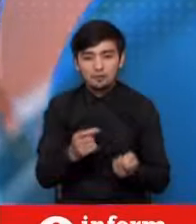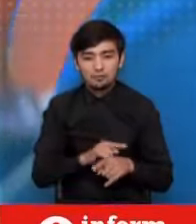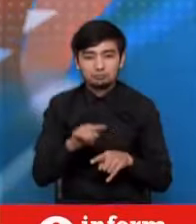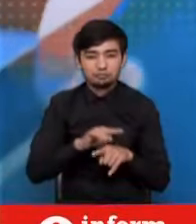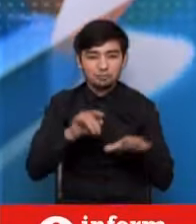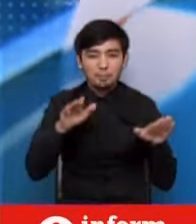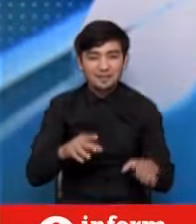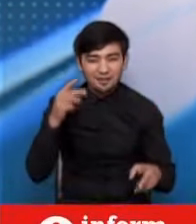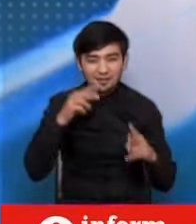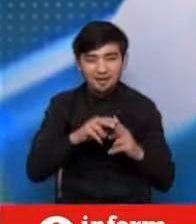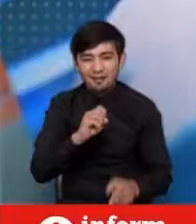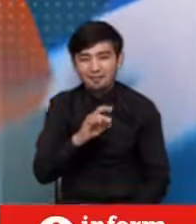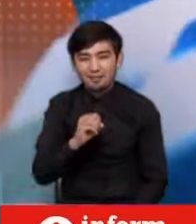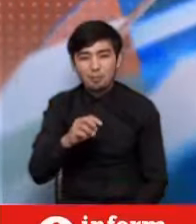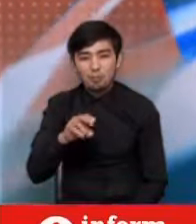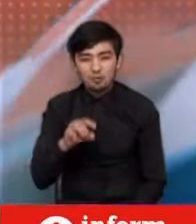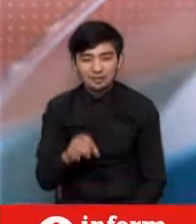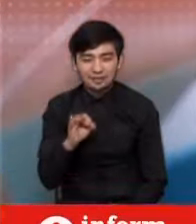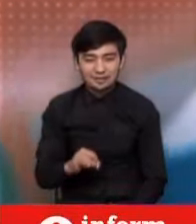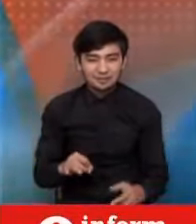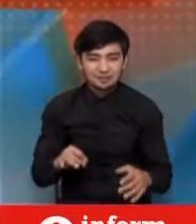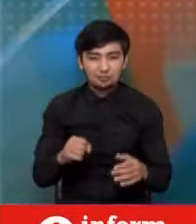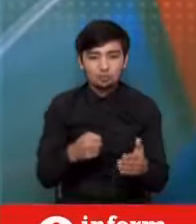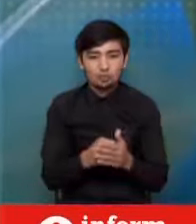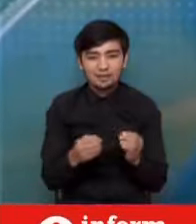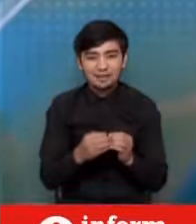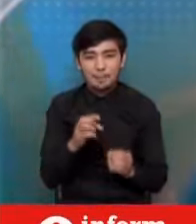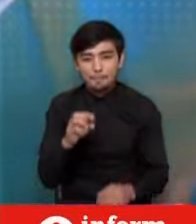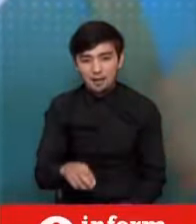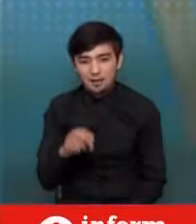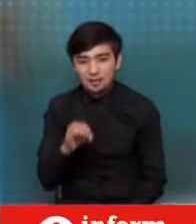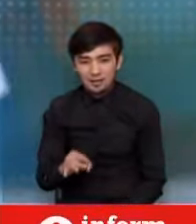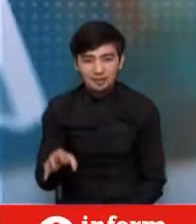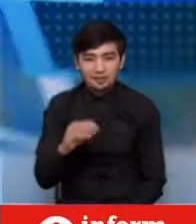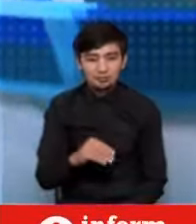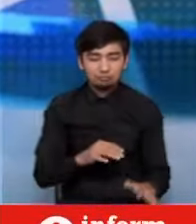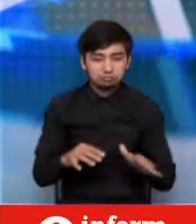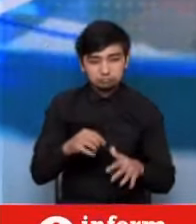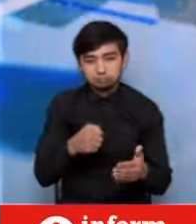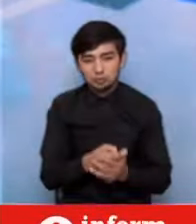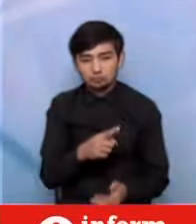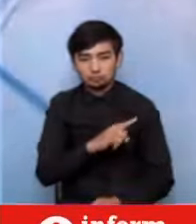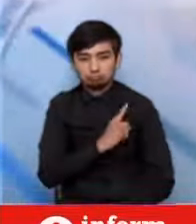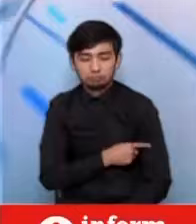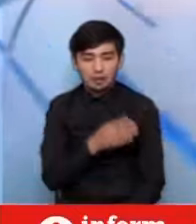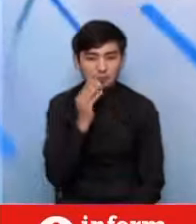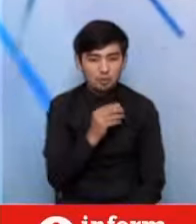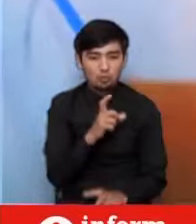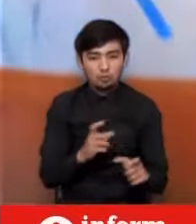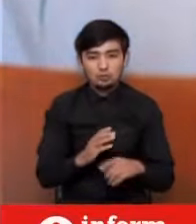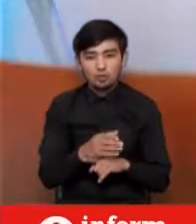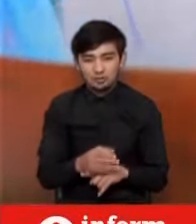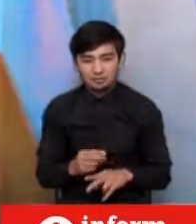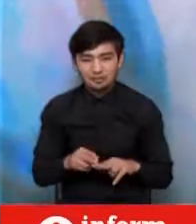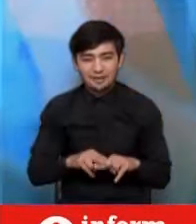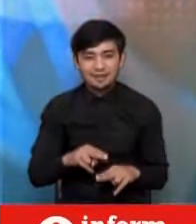причала он сможет выдержать подземные толчки магнитудой до 10 баллов Что актуально для жителей гостей Южной столицы в преддверии запуска его